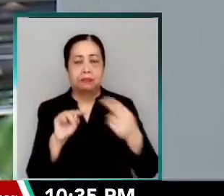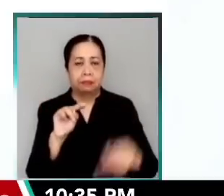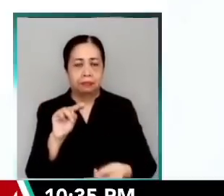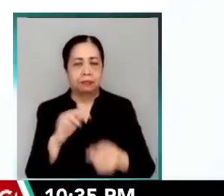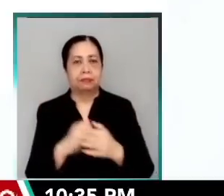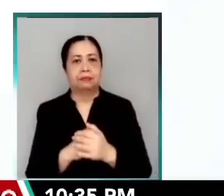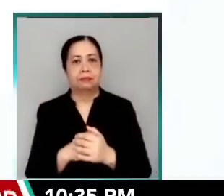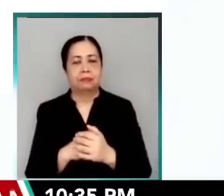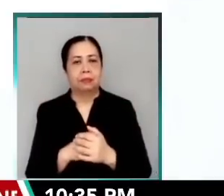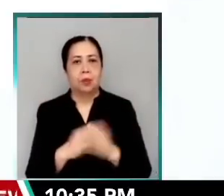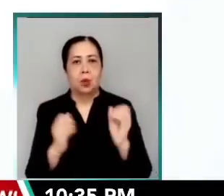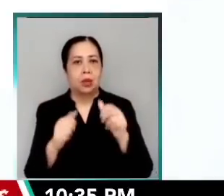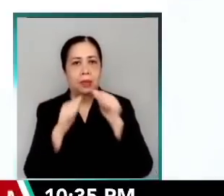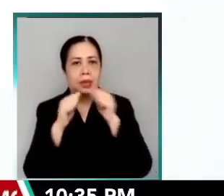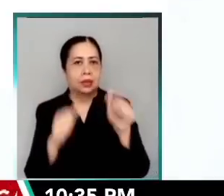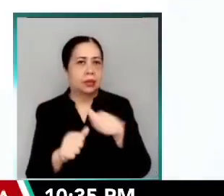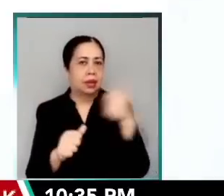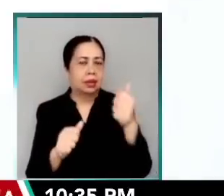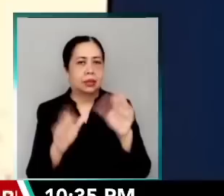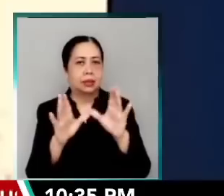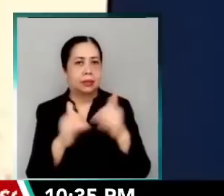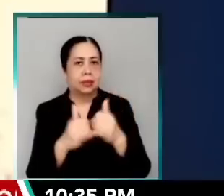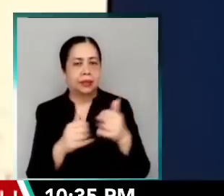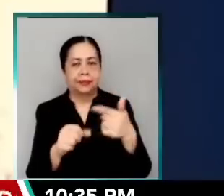Wala pang anunsyo ang ibang oil companies.